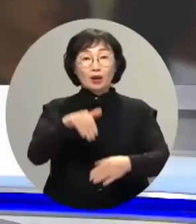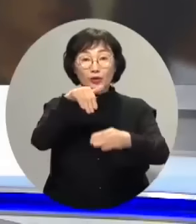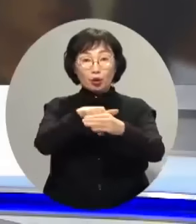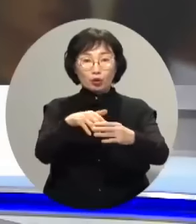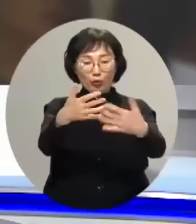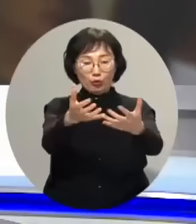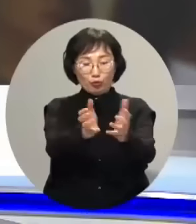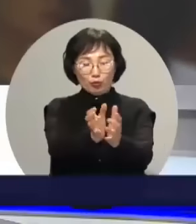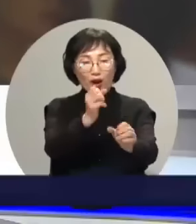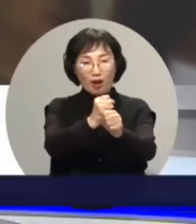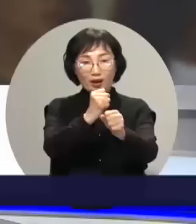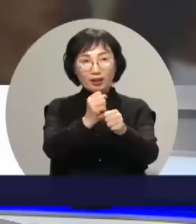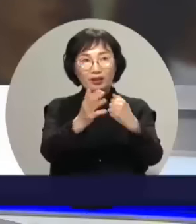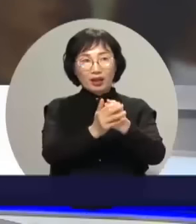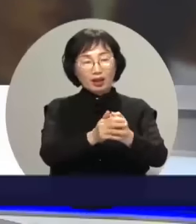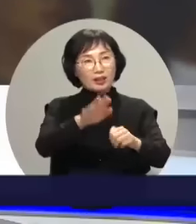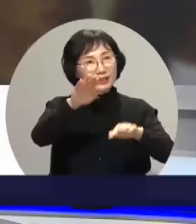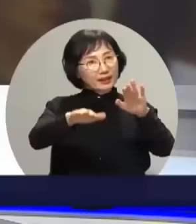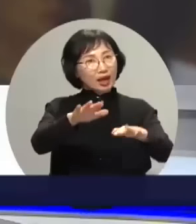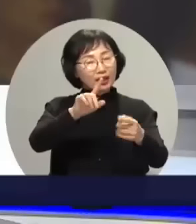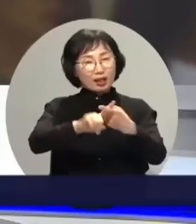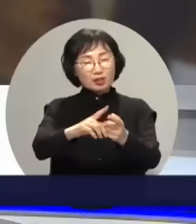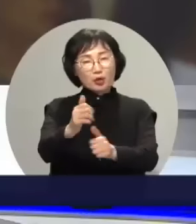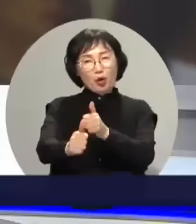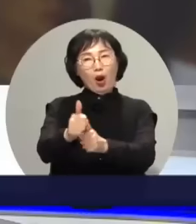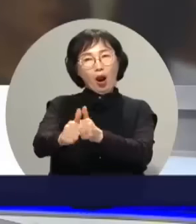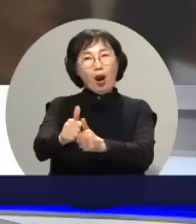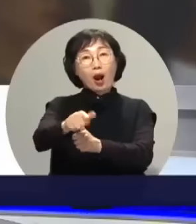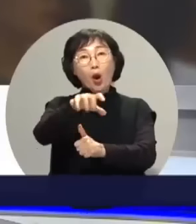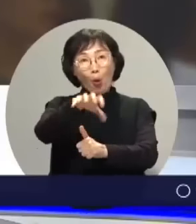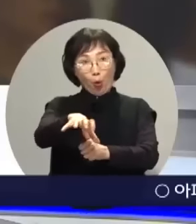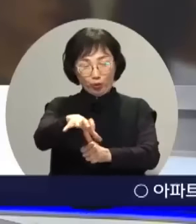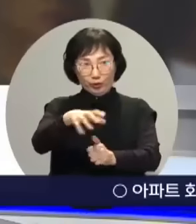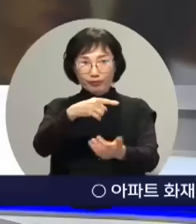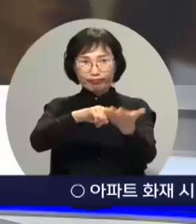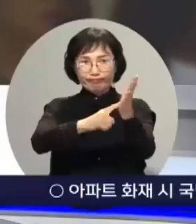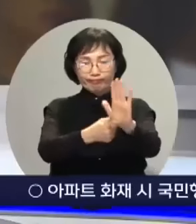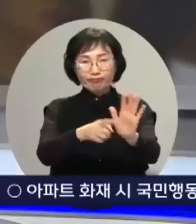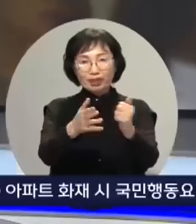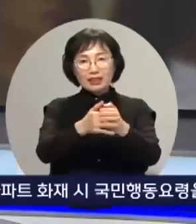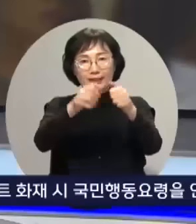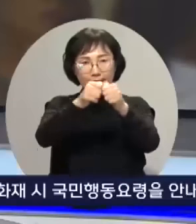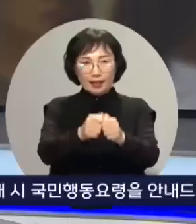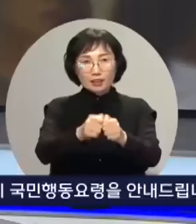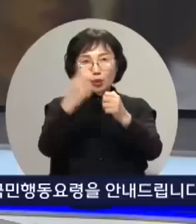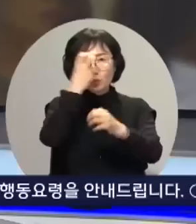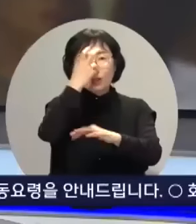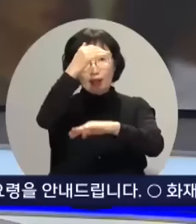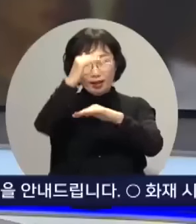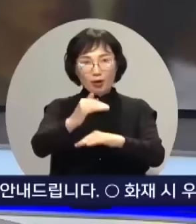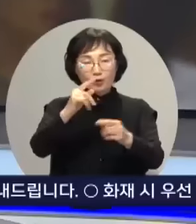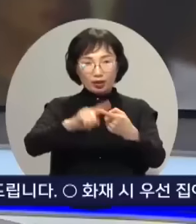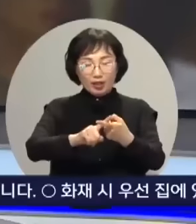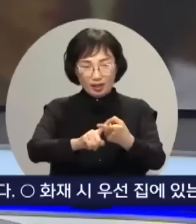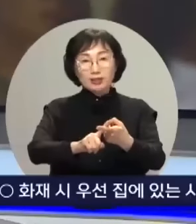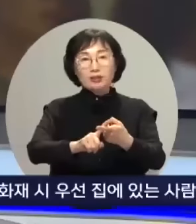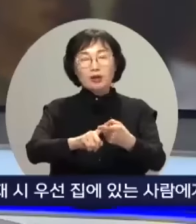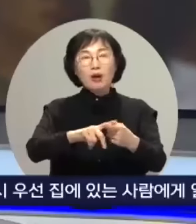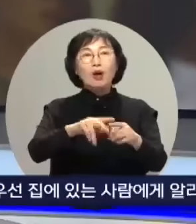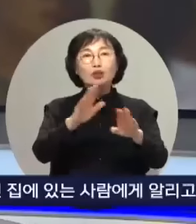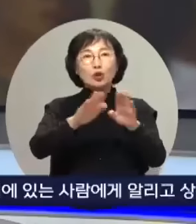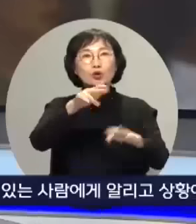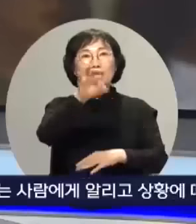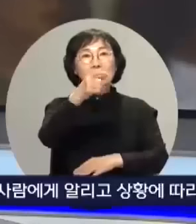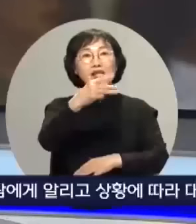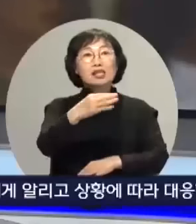이룬 예비 후보들이 5차 범위 내에서 경합을 벌리는 것으로 나타났습니다 자세한 여론조사 내용을 전주시을 선거부터